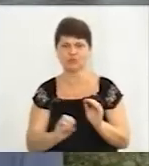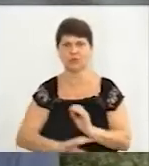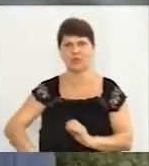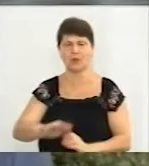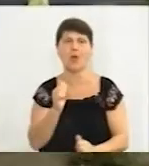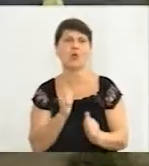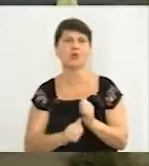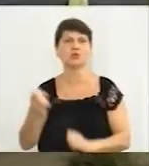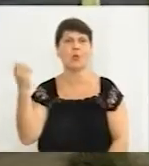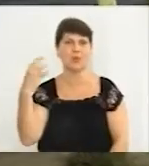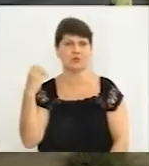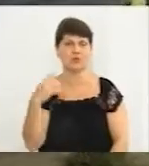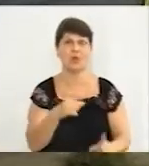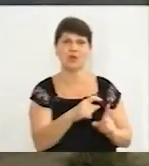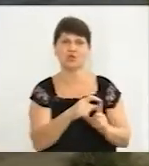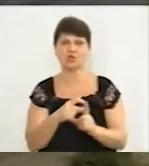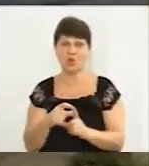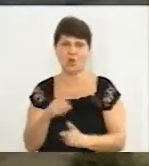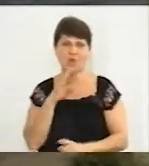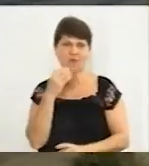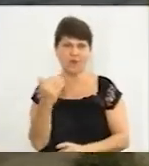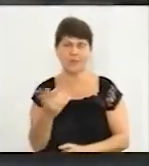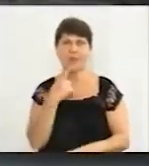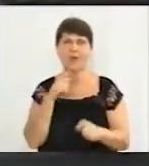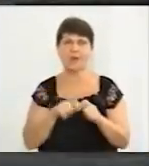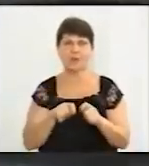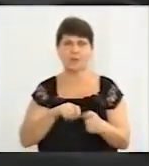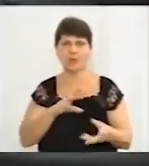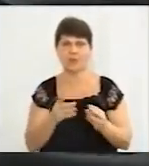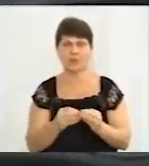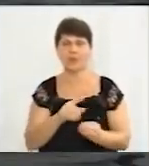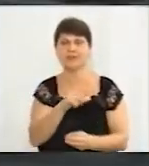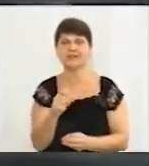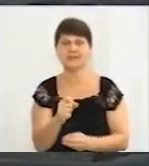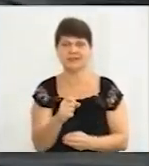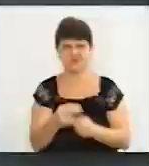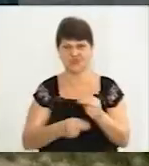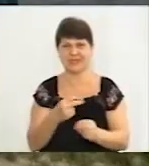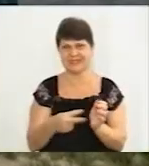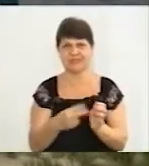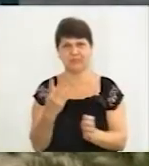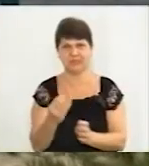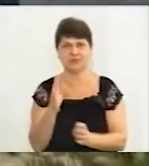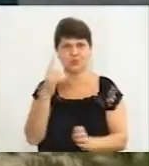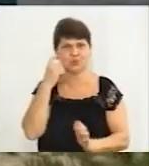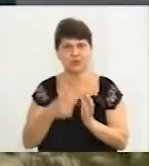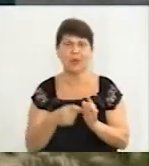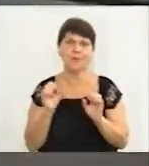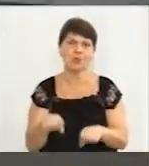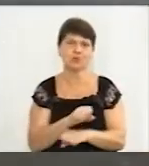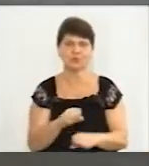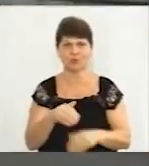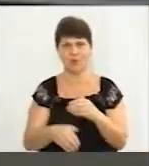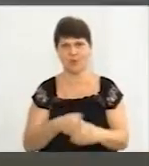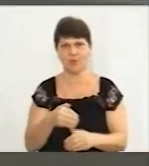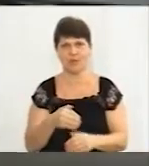кожного пляжу. За словами Крутікової, результати проб води будуть готові за тиждень. Тоді й дізнаємось, чи безпечно купатись у вінницьких водоймах. Але